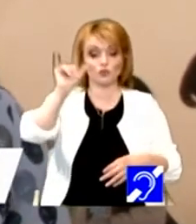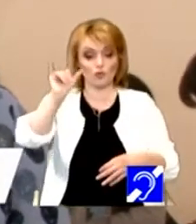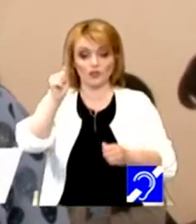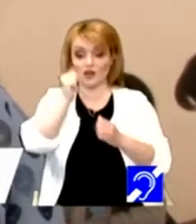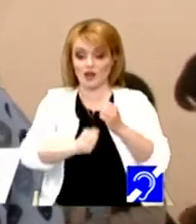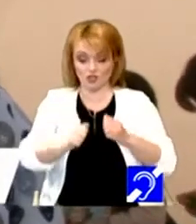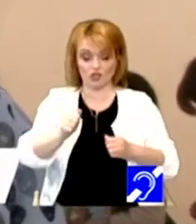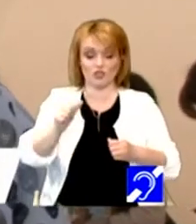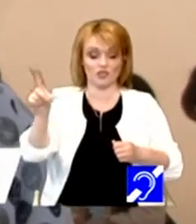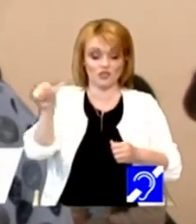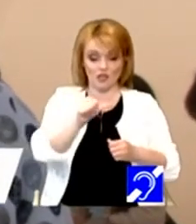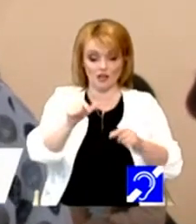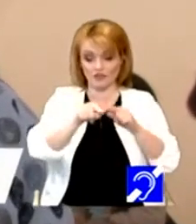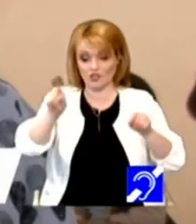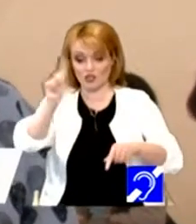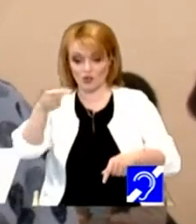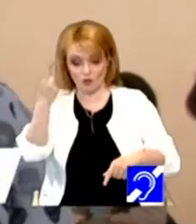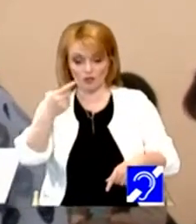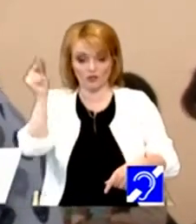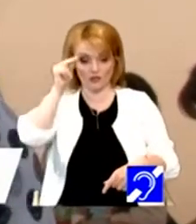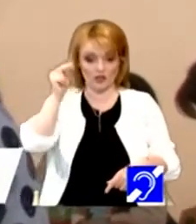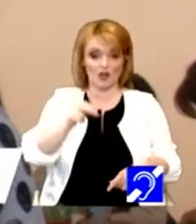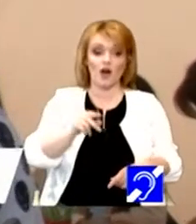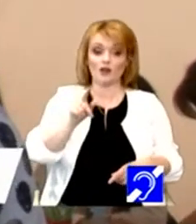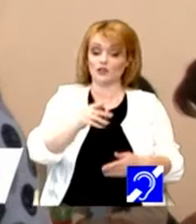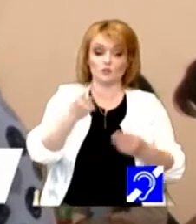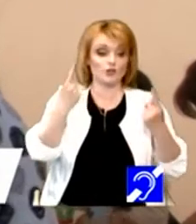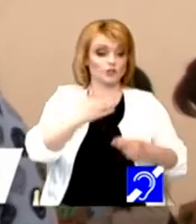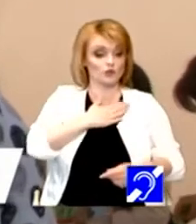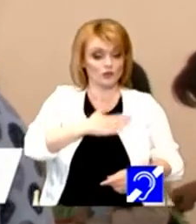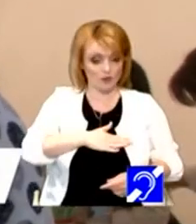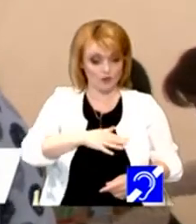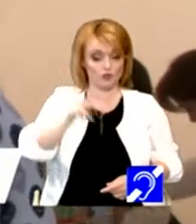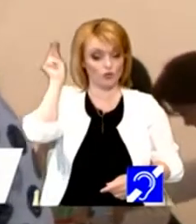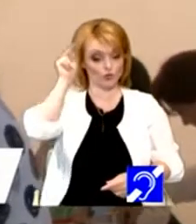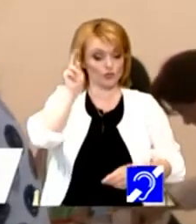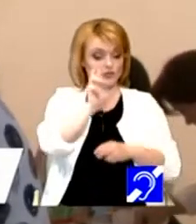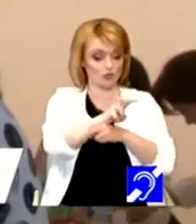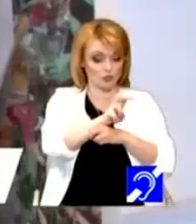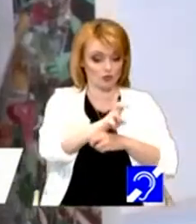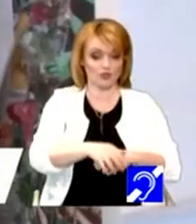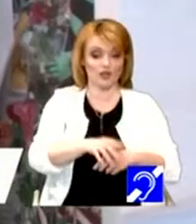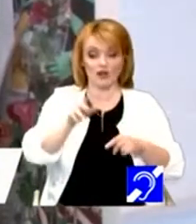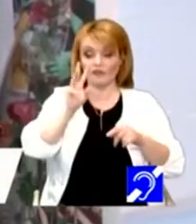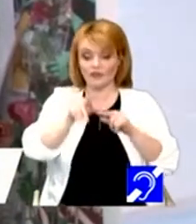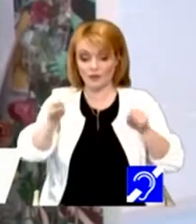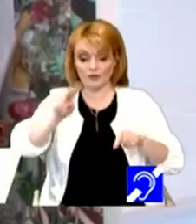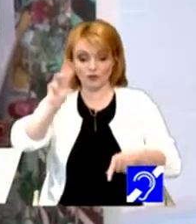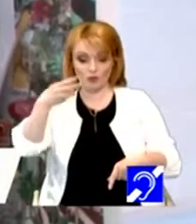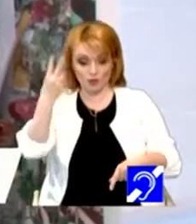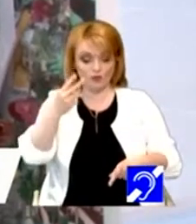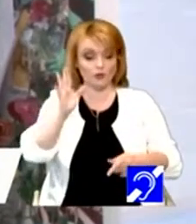săptămână din anul de învățământ. Ei cu drag însușesc acest domeniu și în timp de 2 ani vor obține